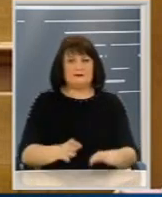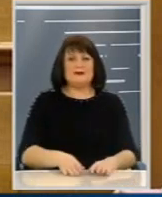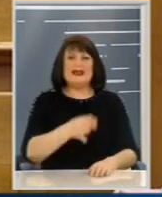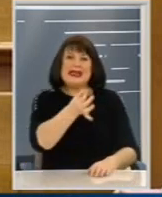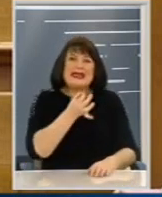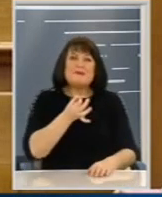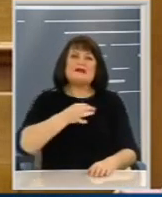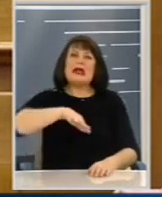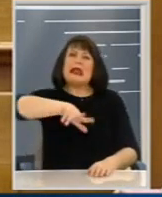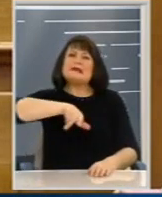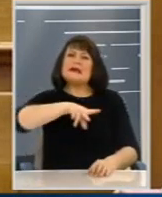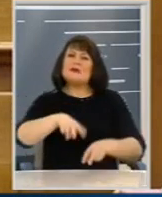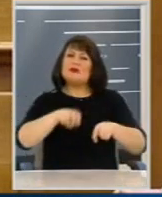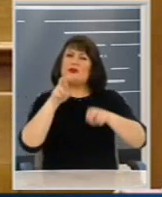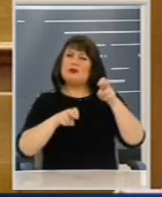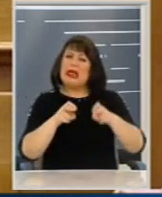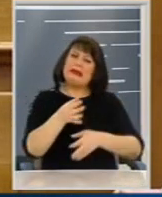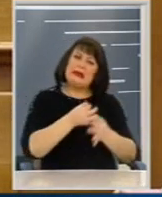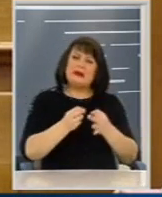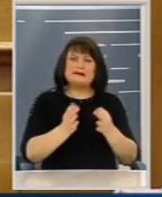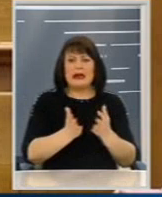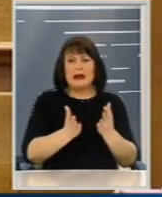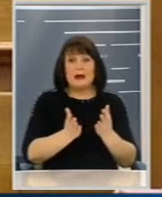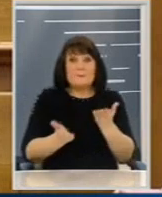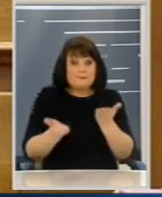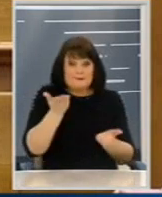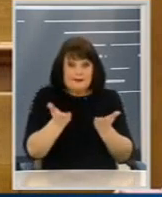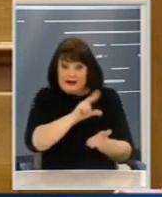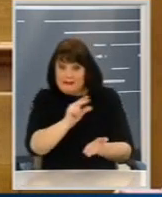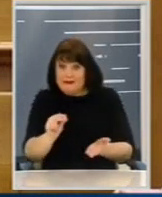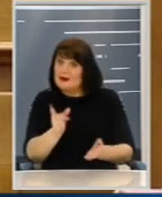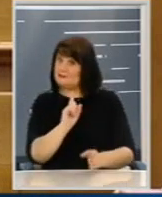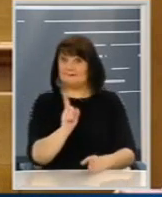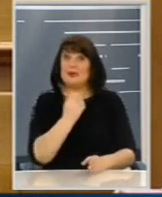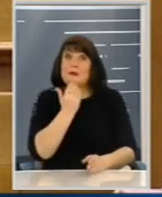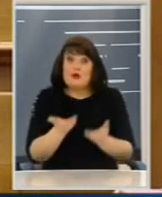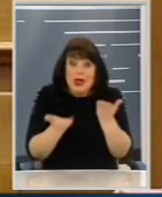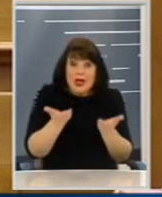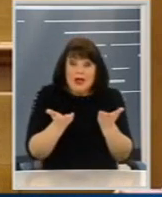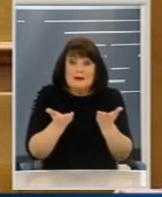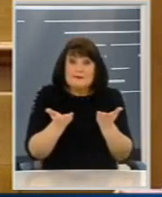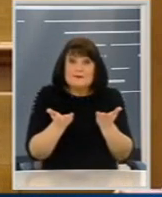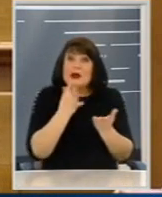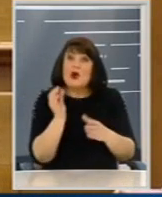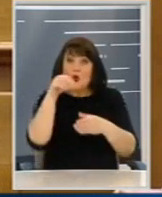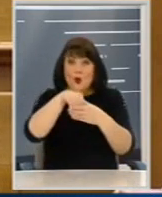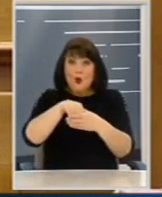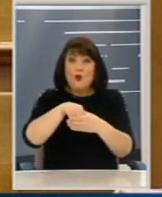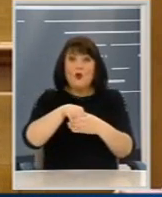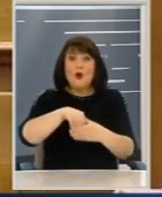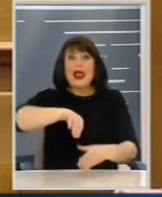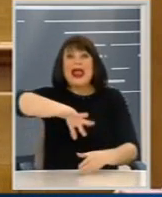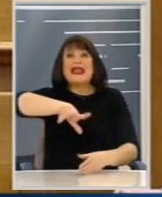των ληστείων, όμως συγκρίνετε ανώμια πράγματα, διότι προφανώς συγκαταλέγετε στις ληστείες και τις